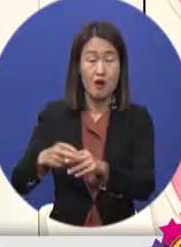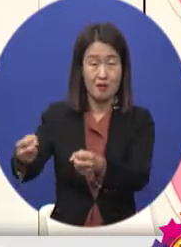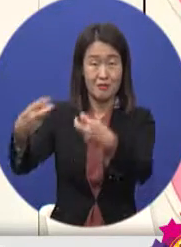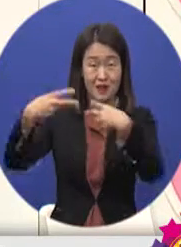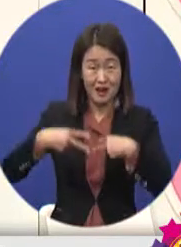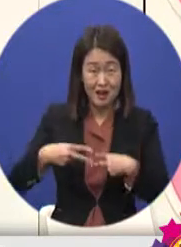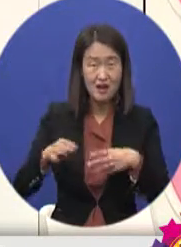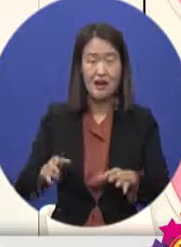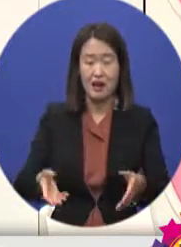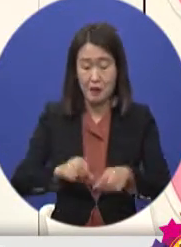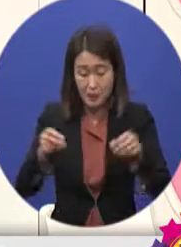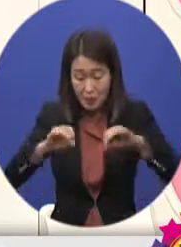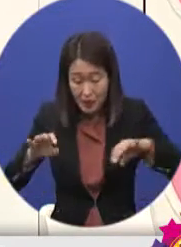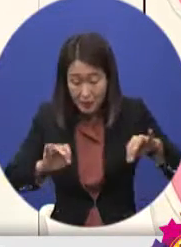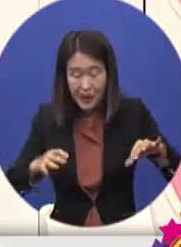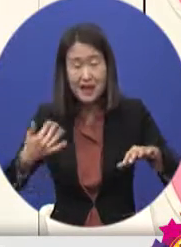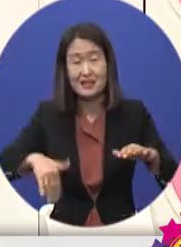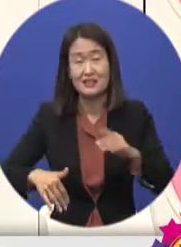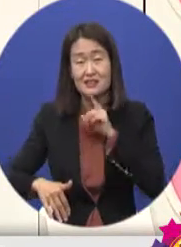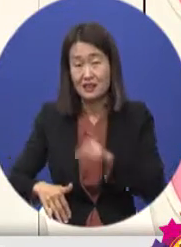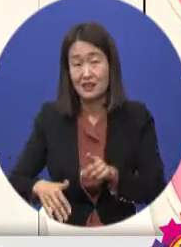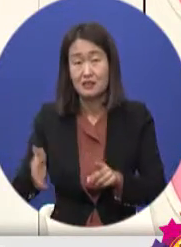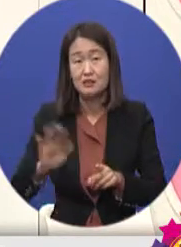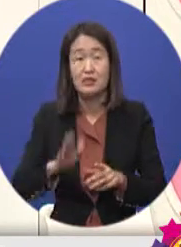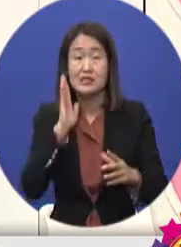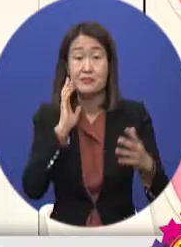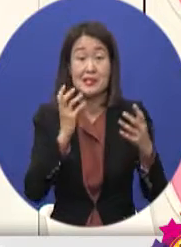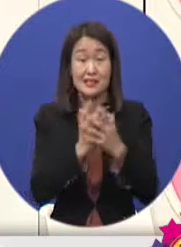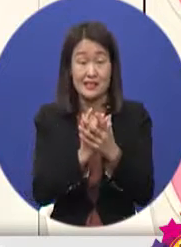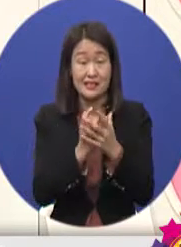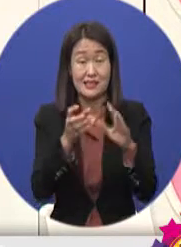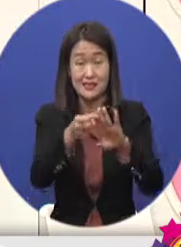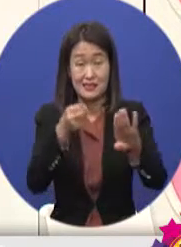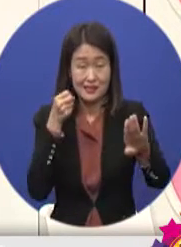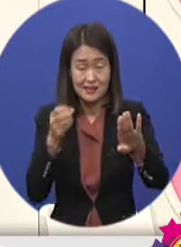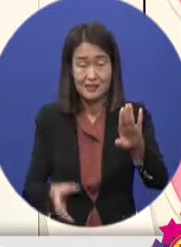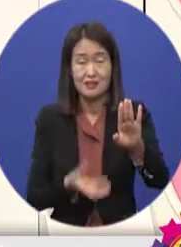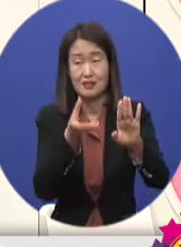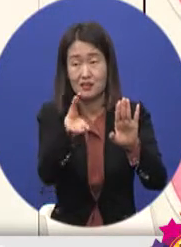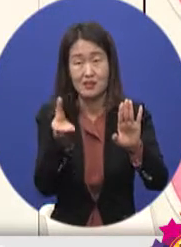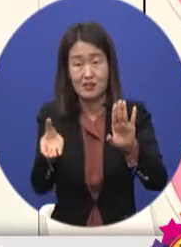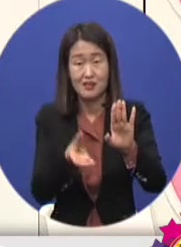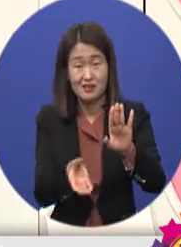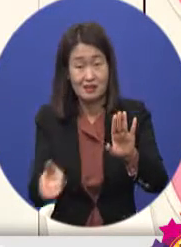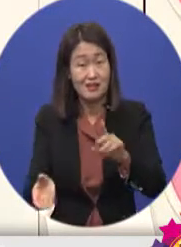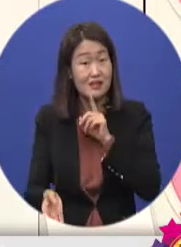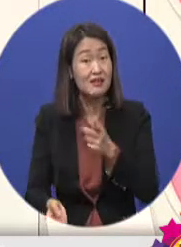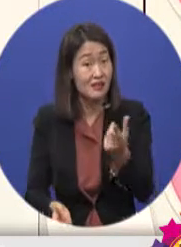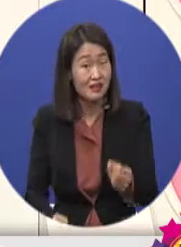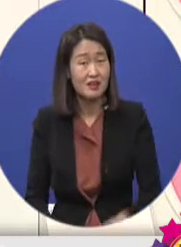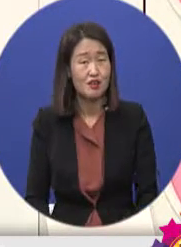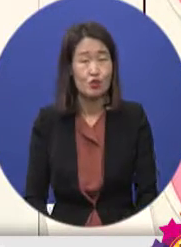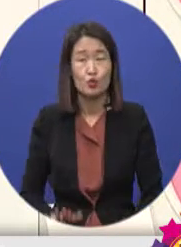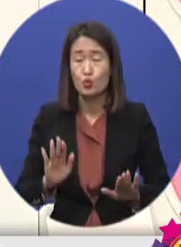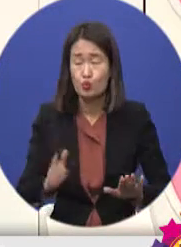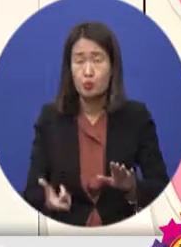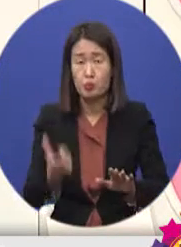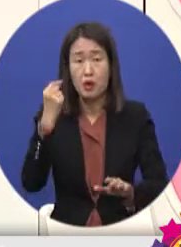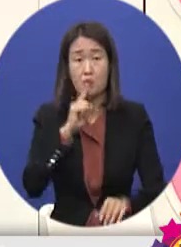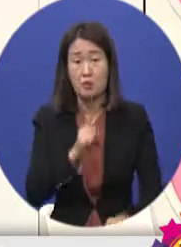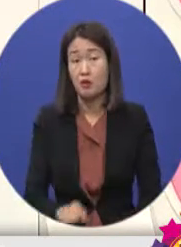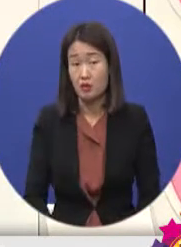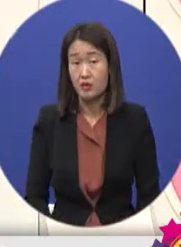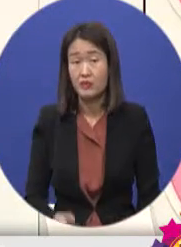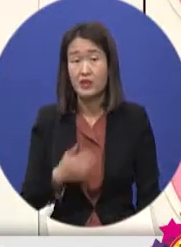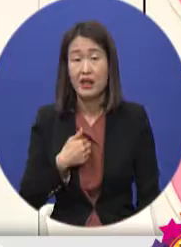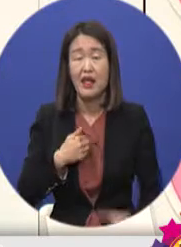풀러보질 못했는데. 뭐 네. 요즘에는 그냥 김치 냉장고에다 넣죠? 예, 요즘 전부 다 김치 냉장고 일찍들 하더라고요. 예, 그 전에